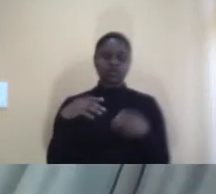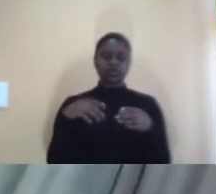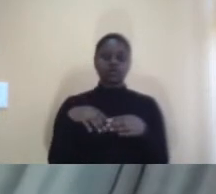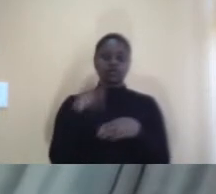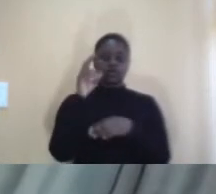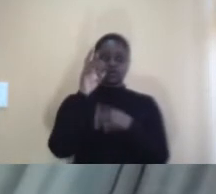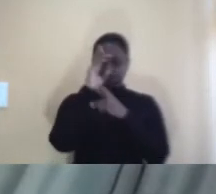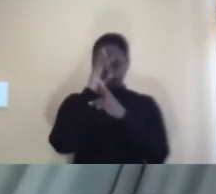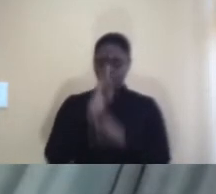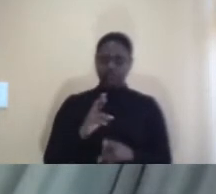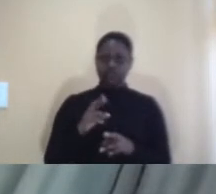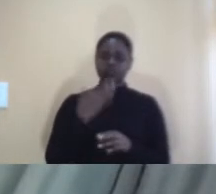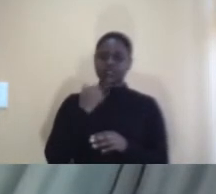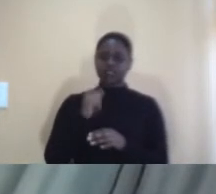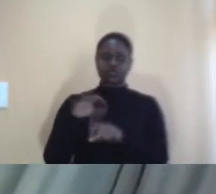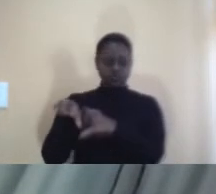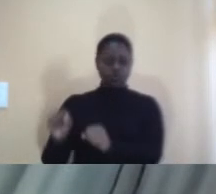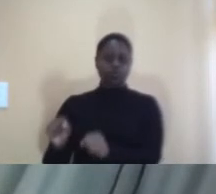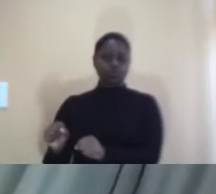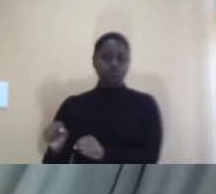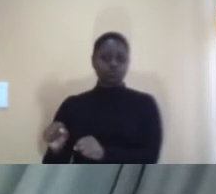Mhlonishwa, kuza-ke lo.